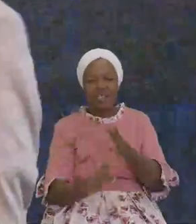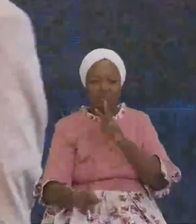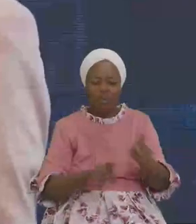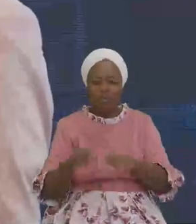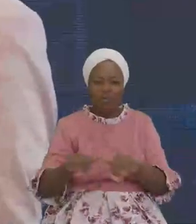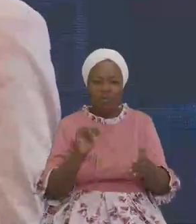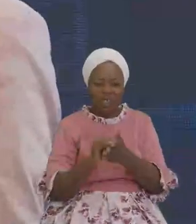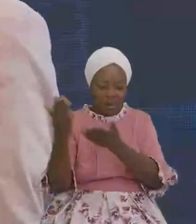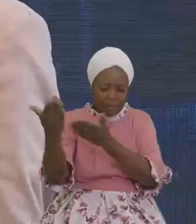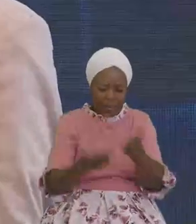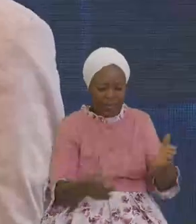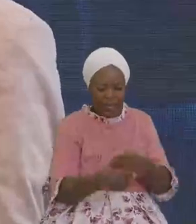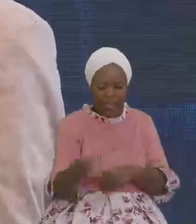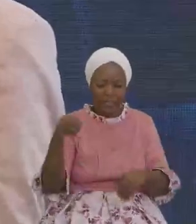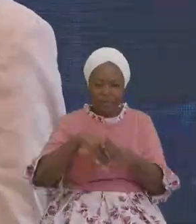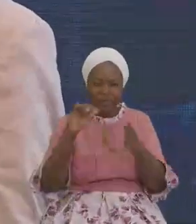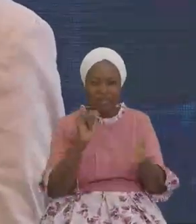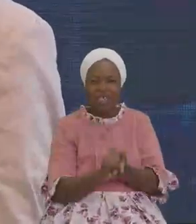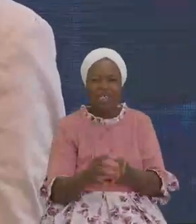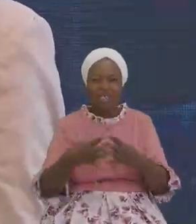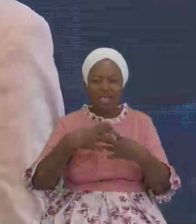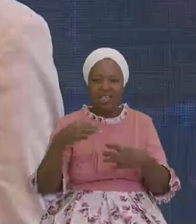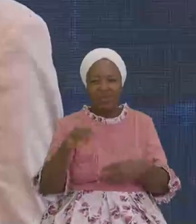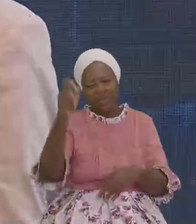Quelles sont les choses que les gens font et qui les